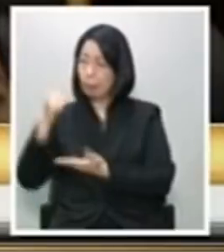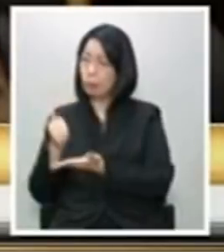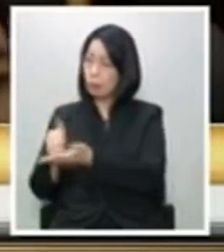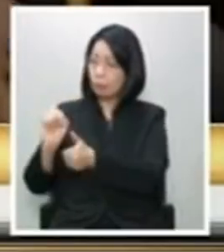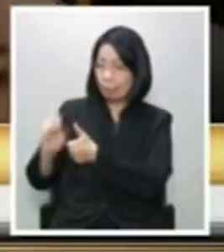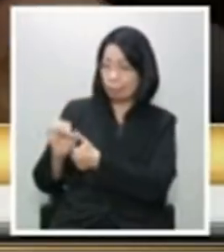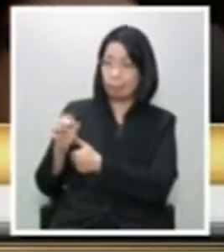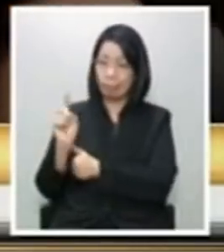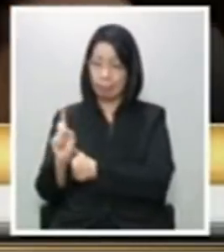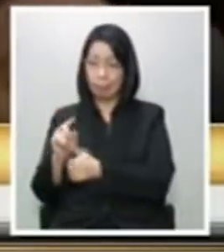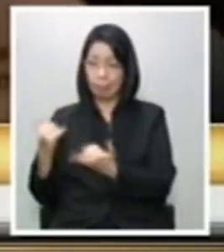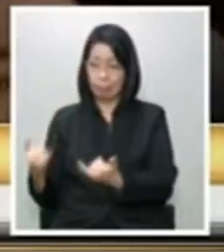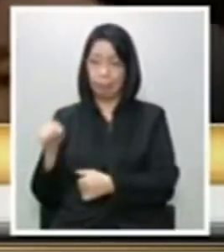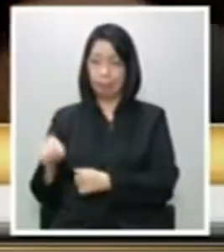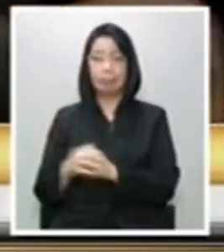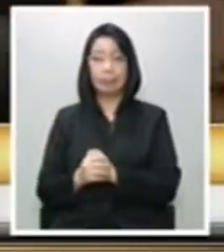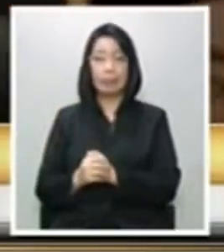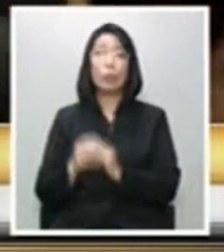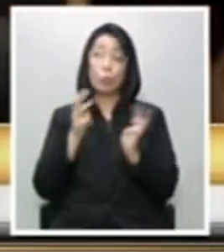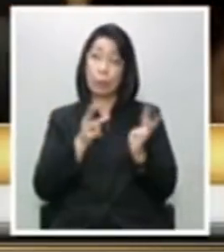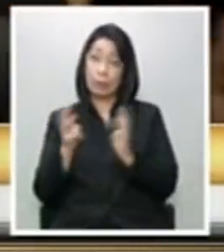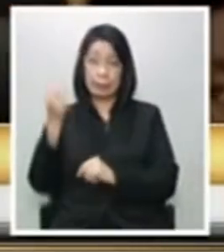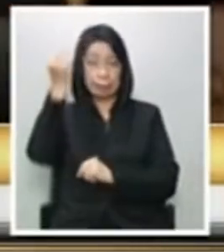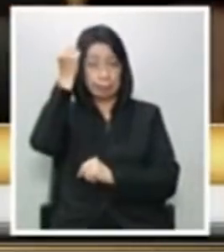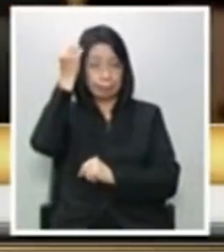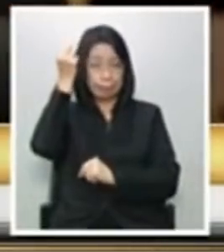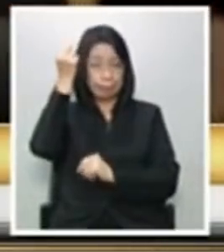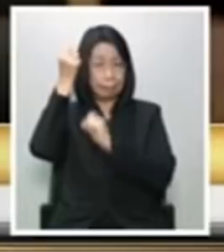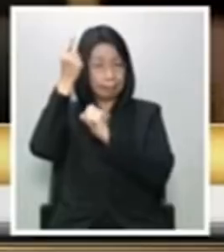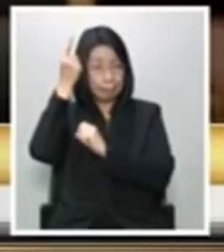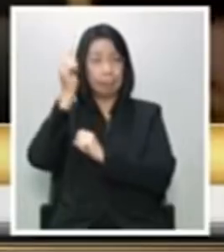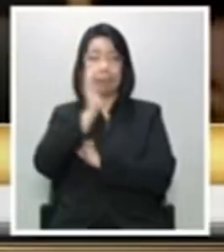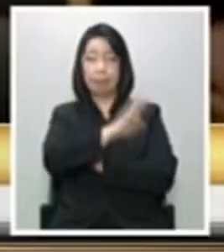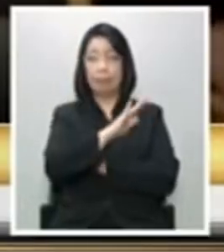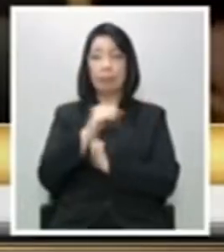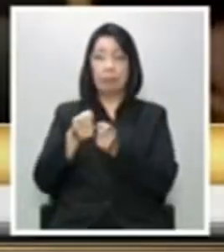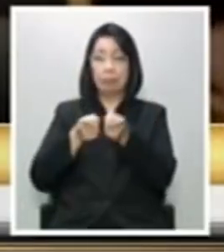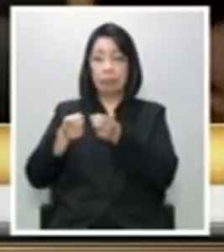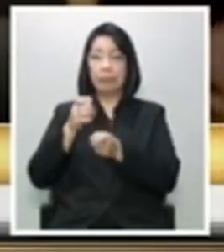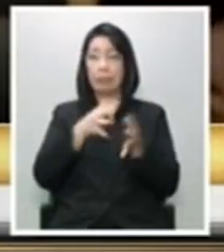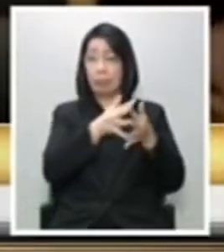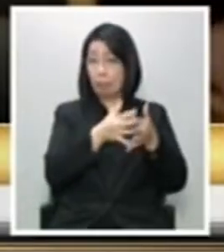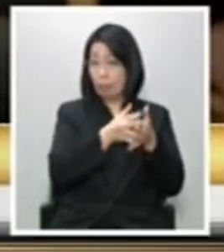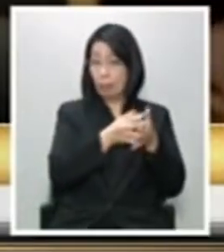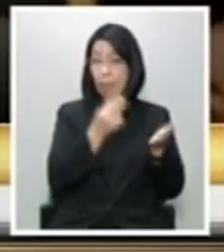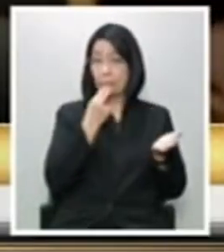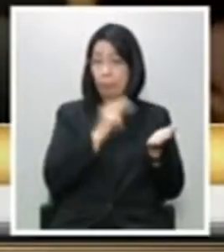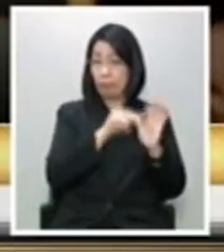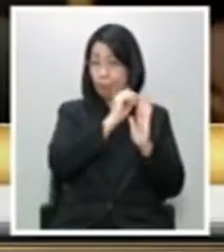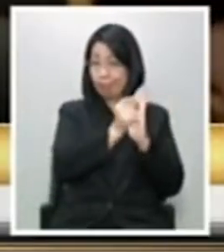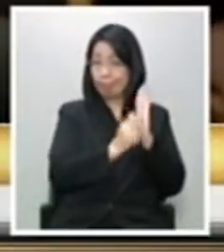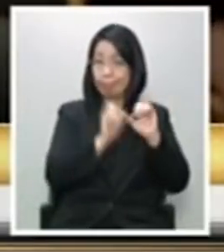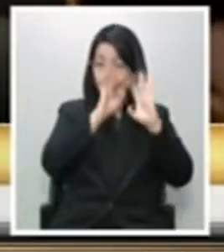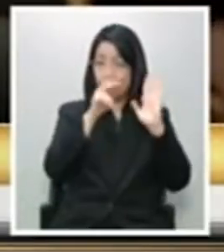ซึ่งวิธีคิดหรือวิธีบริหารอุทยานในสมัยนั้นของอเมริกามีหนังสือบันทึกไว้ว่